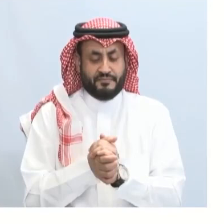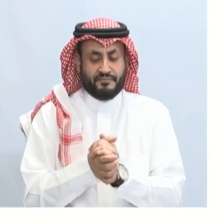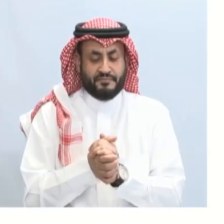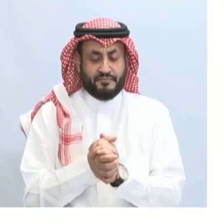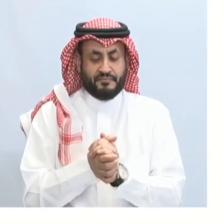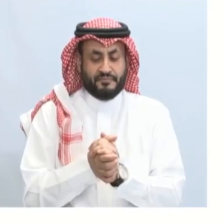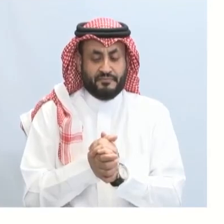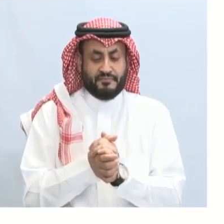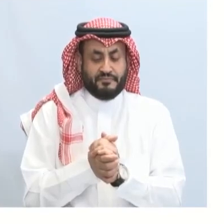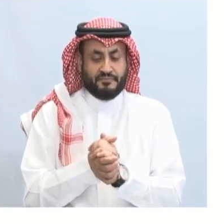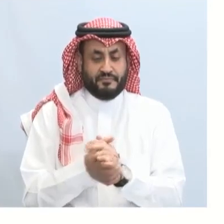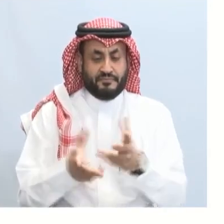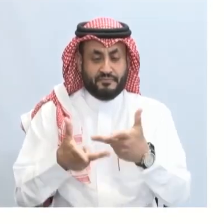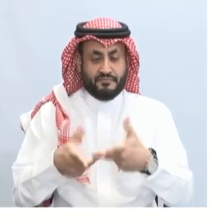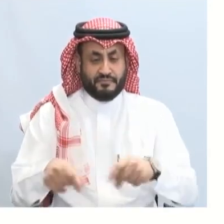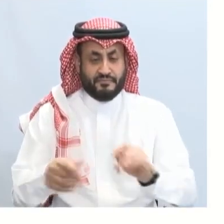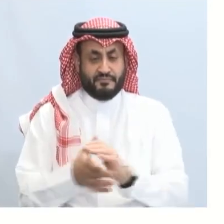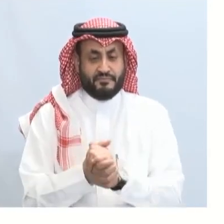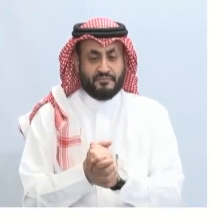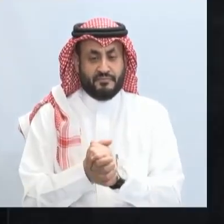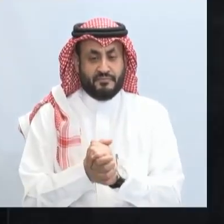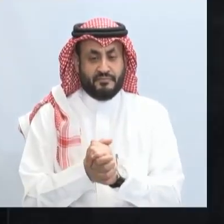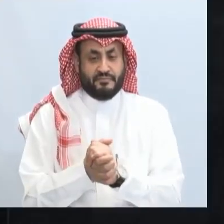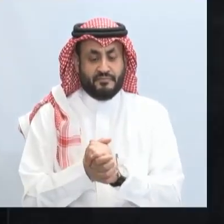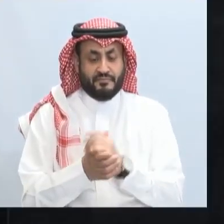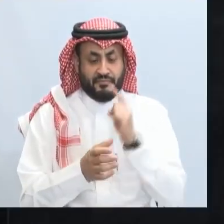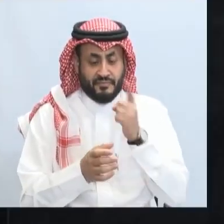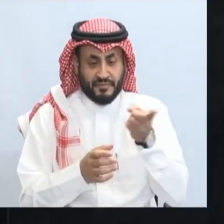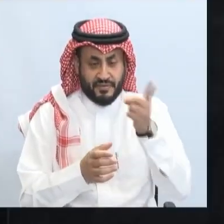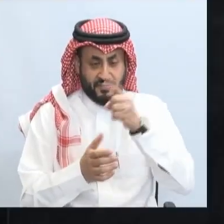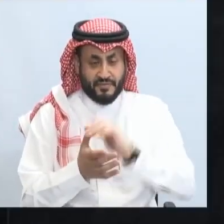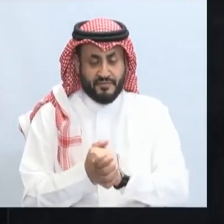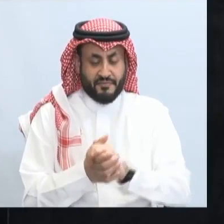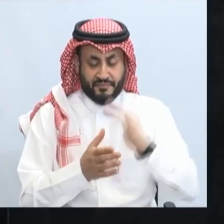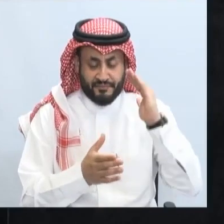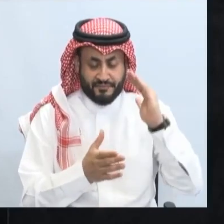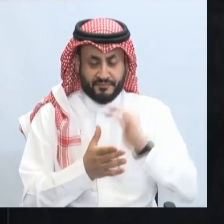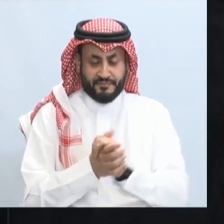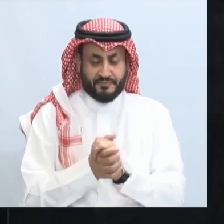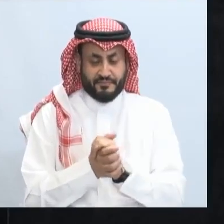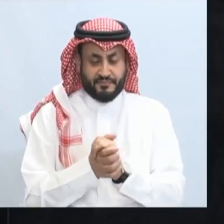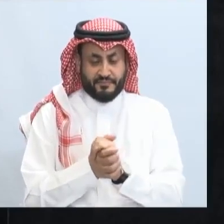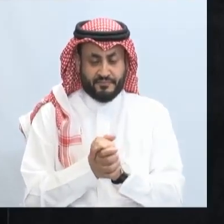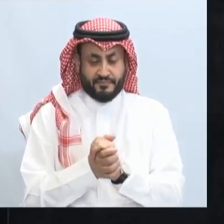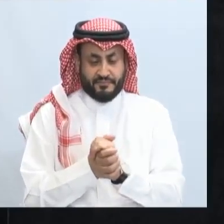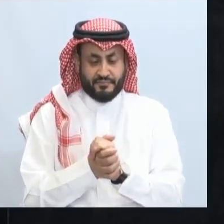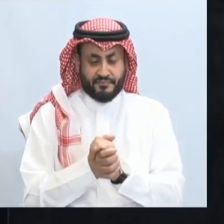والثقه وبذلك انتهينا من درسنا لهذا اليوم سعيده بتواجدي معكم اراكم قريبا ان شاء